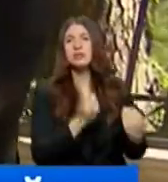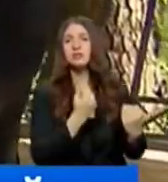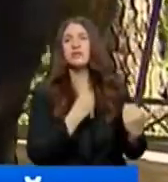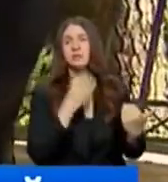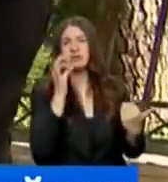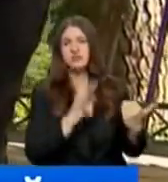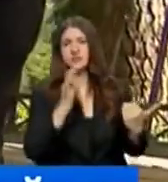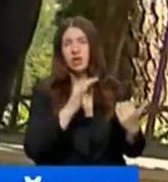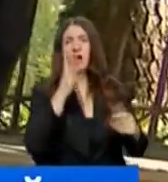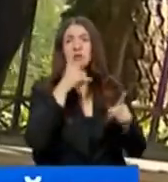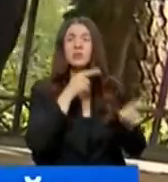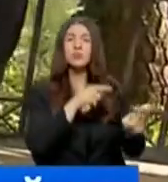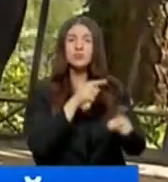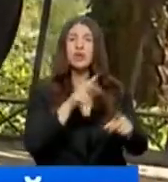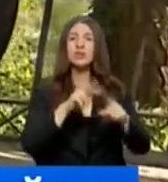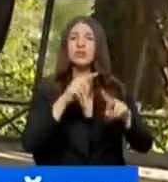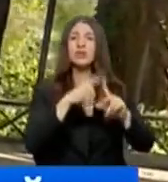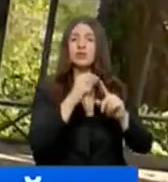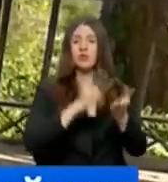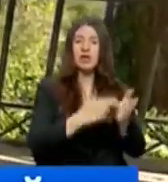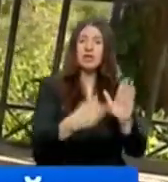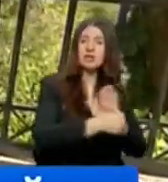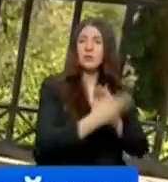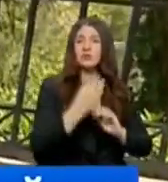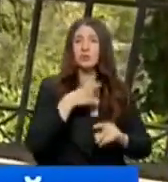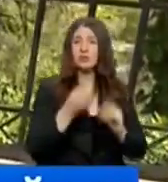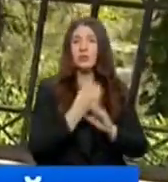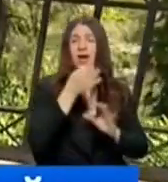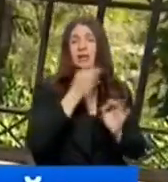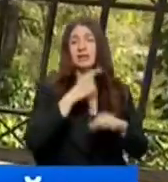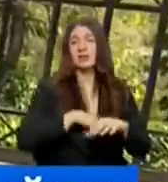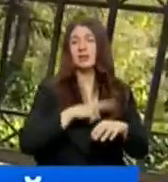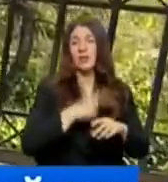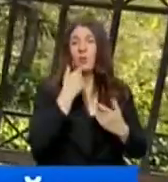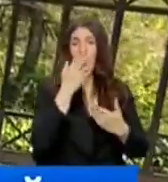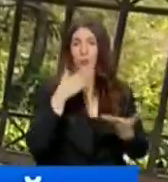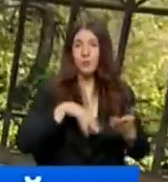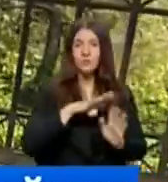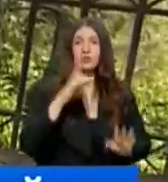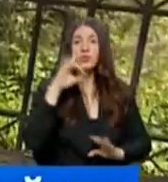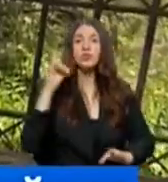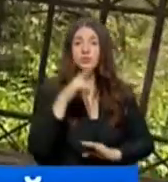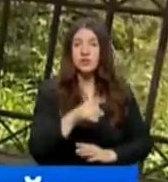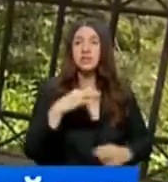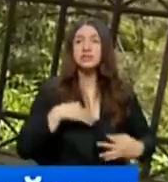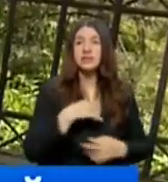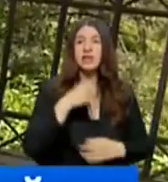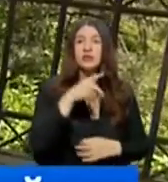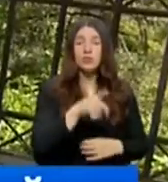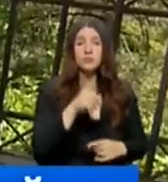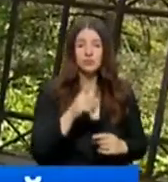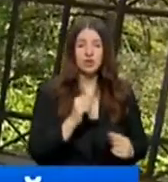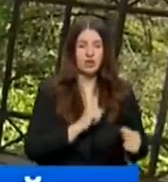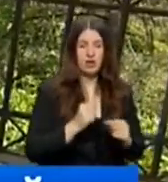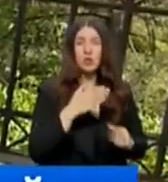Evet. Şimdi Amerika'da bunların NATO'ya üye olmasını istiyor. Bugün sabahta bu haberi erken saatlerde, evet, de okudum. Hükümetin, Sayın Erdoğan'ın buradaki tutumunu